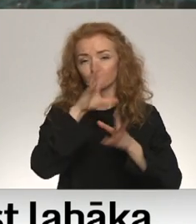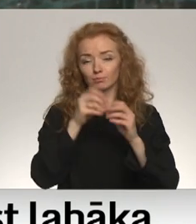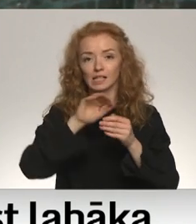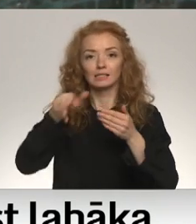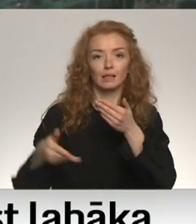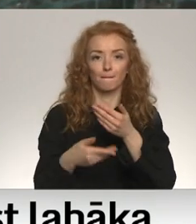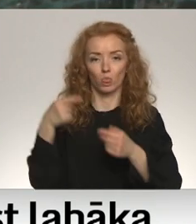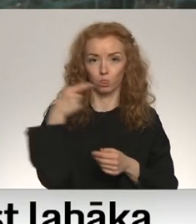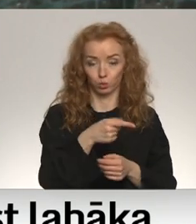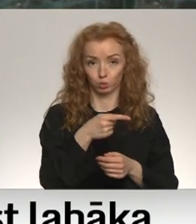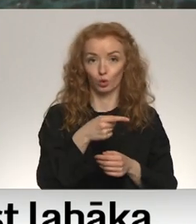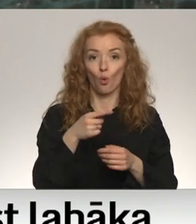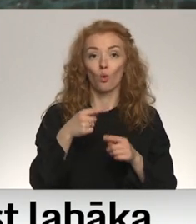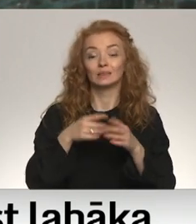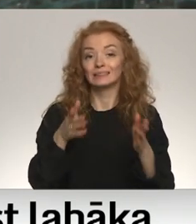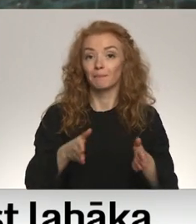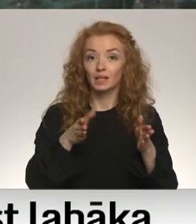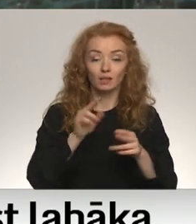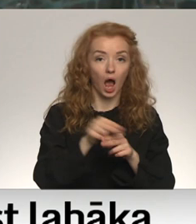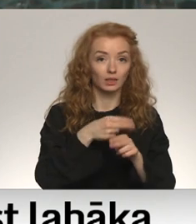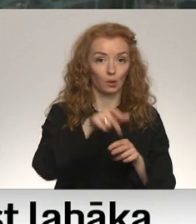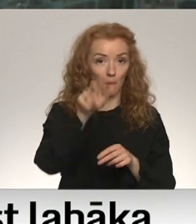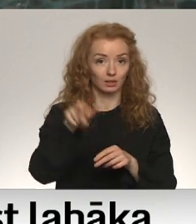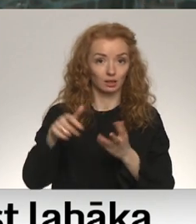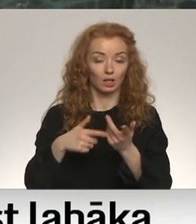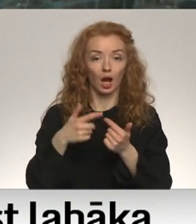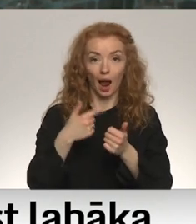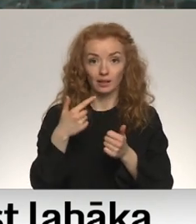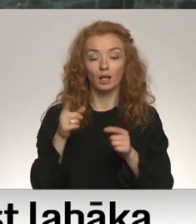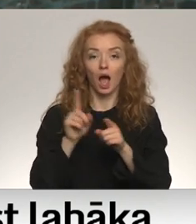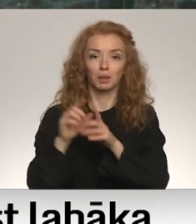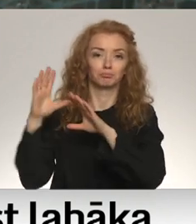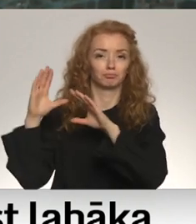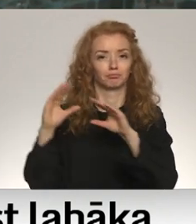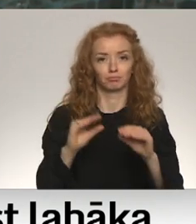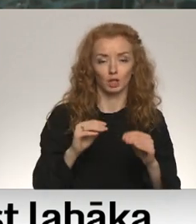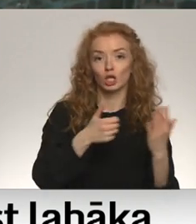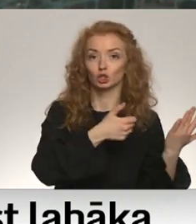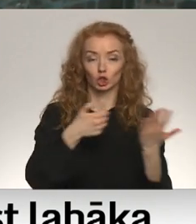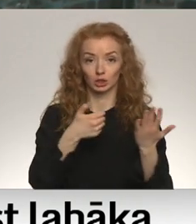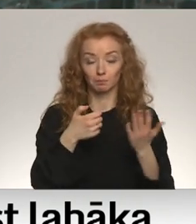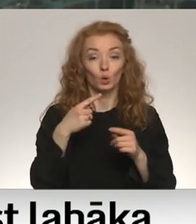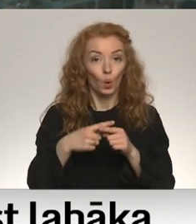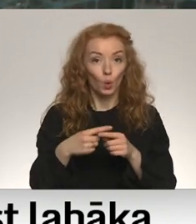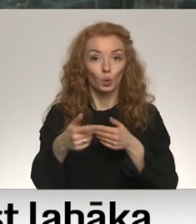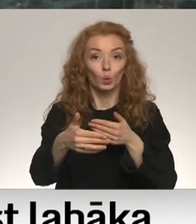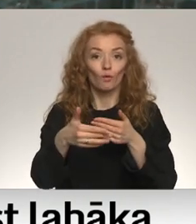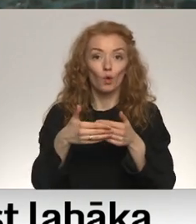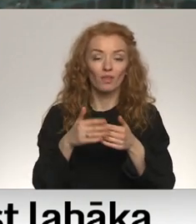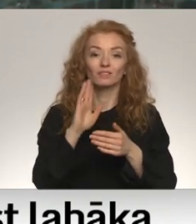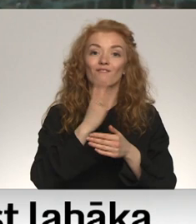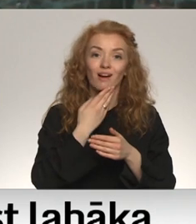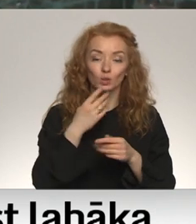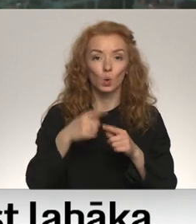tūkstoša. Slimnīcās ārstēto koronavīrusa pacientu skaits aizvadītajā nedēļā arī noslīdēja zem 600 un tuvojoties vasarai